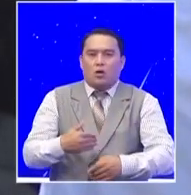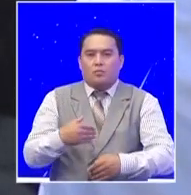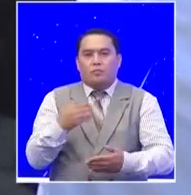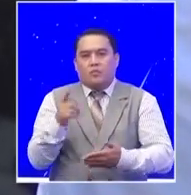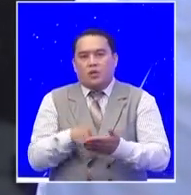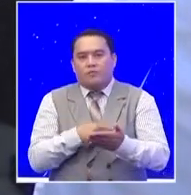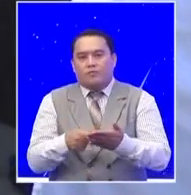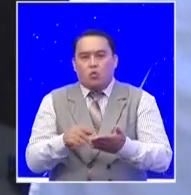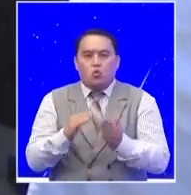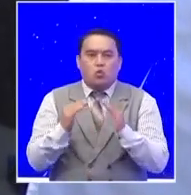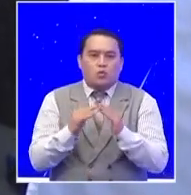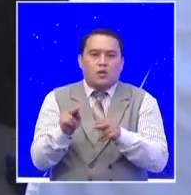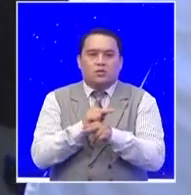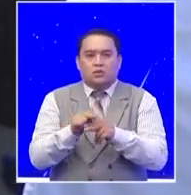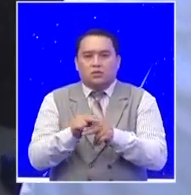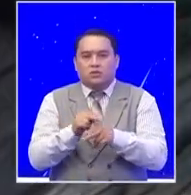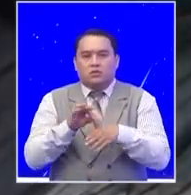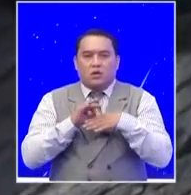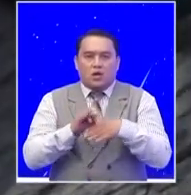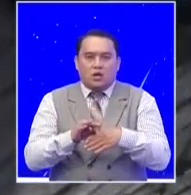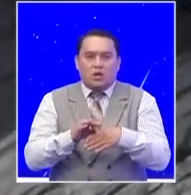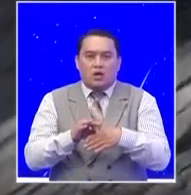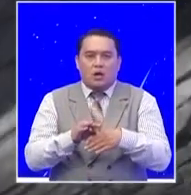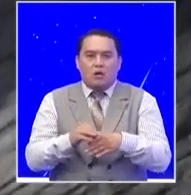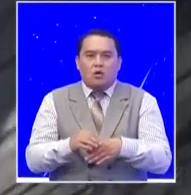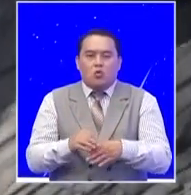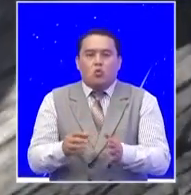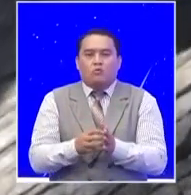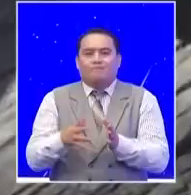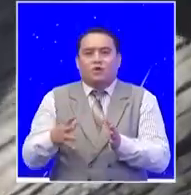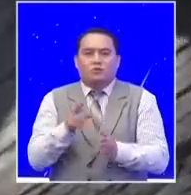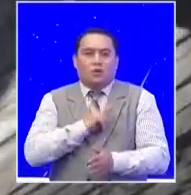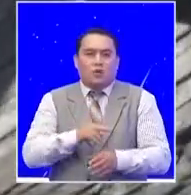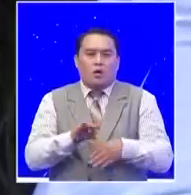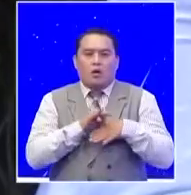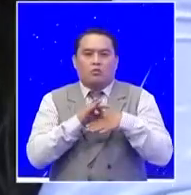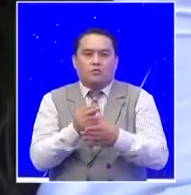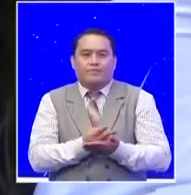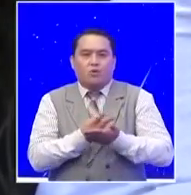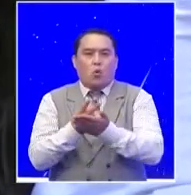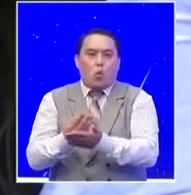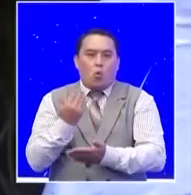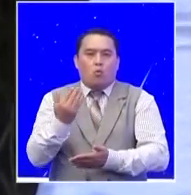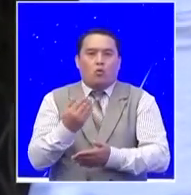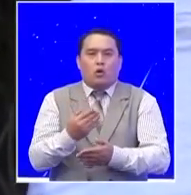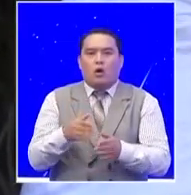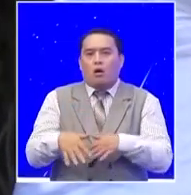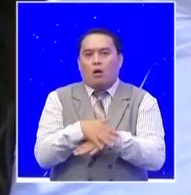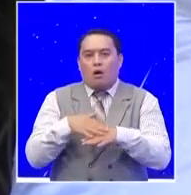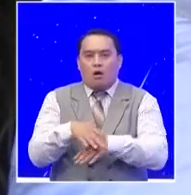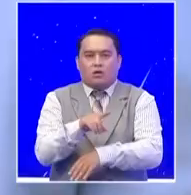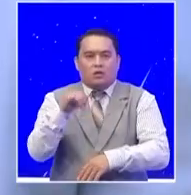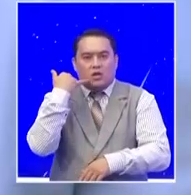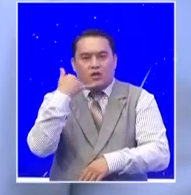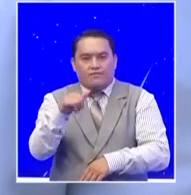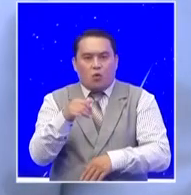күмәнділеріне үй жағдайында ем-дом жасайды. Асқындырып алғандарын ауруханаға жеткізеді. Сондай-ақ олар тұрғылықты халыққа